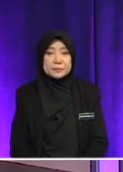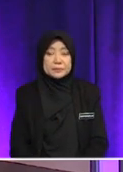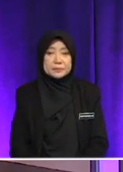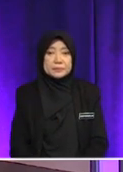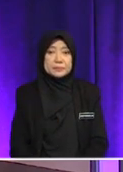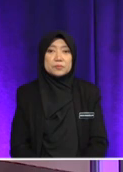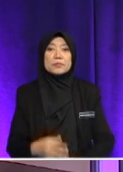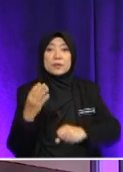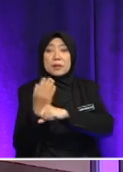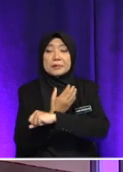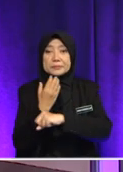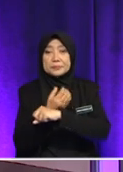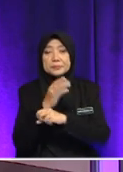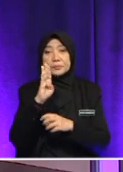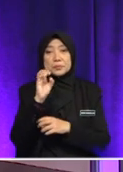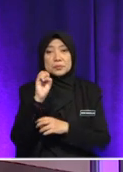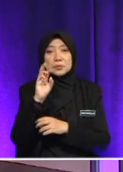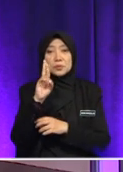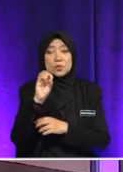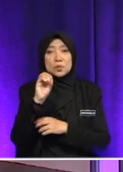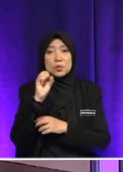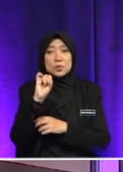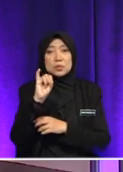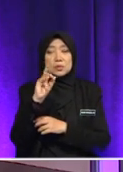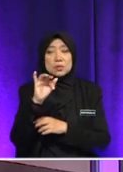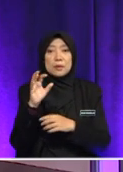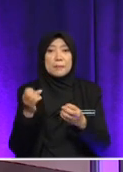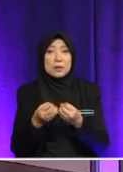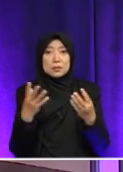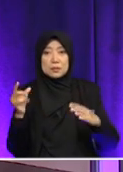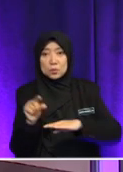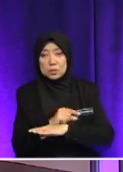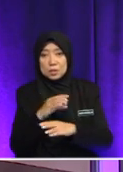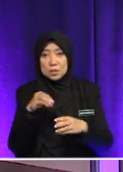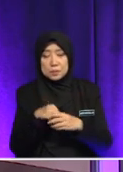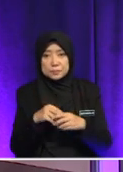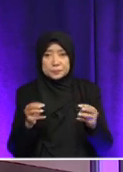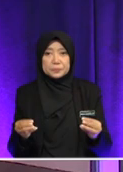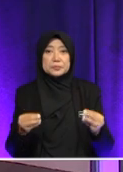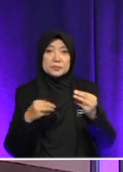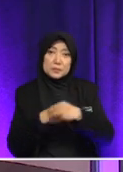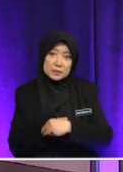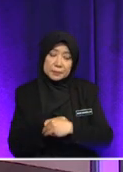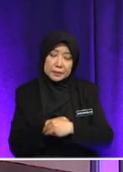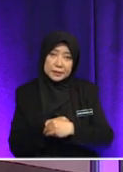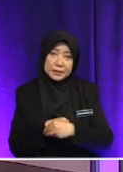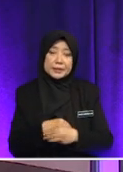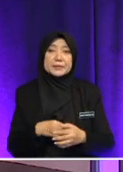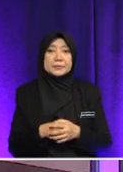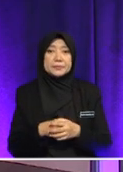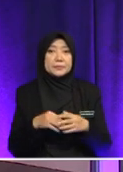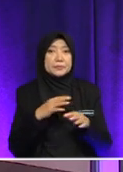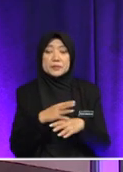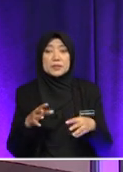adalah yang banyak kita guna dalam amanah pekali pengembangan rendah tidak mudah